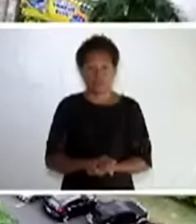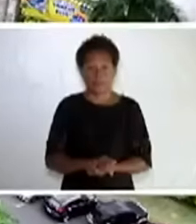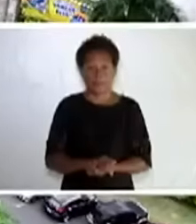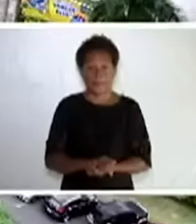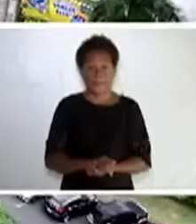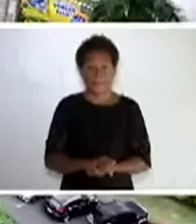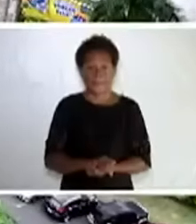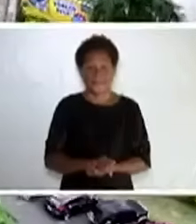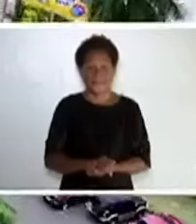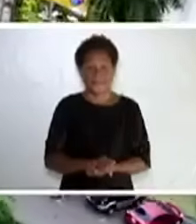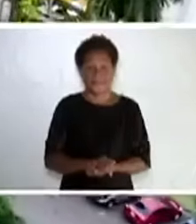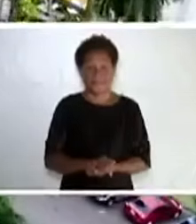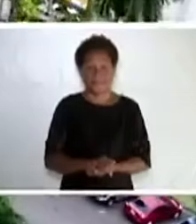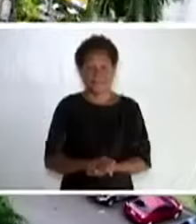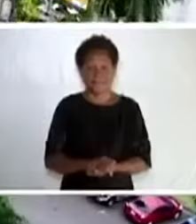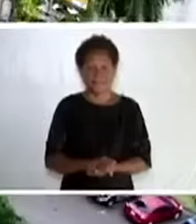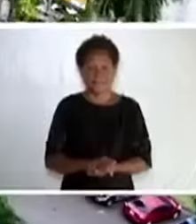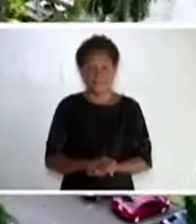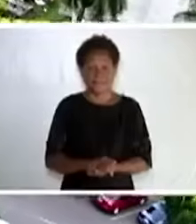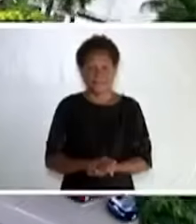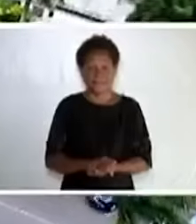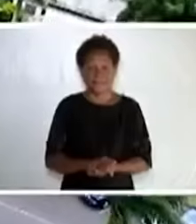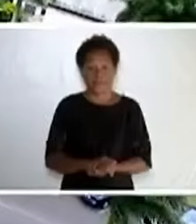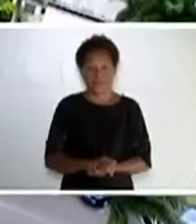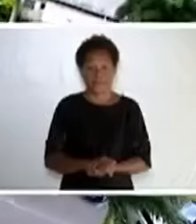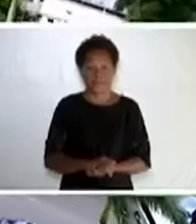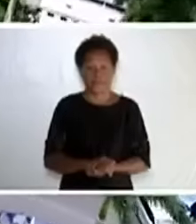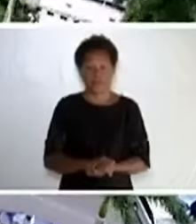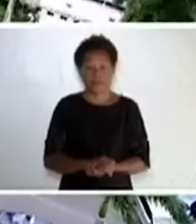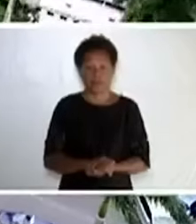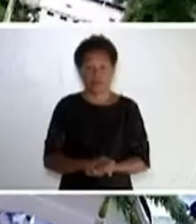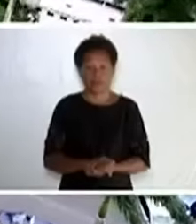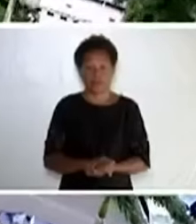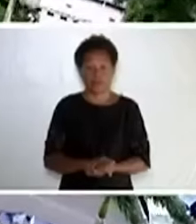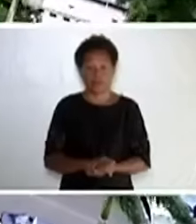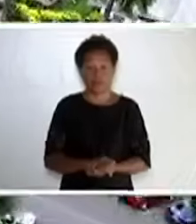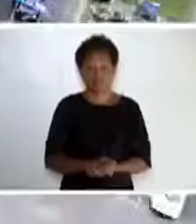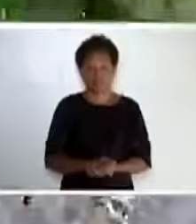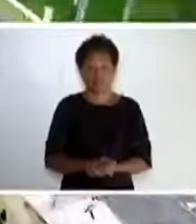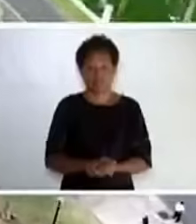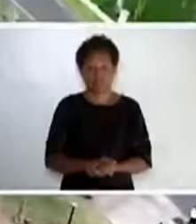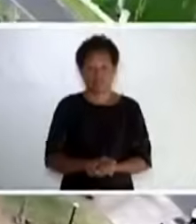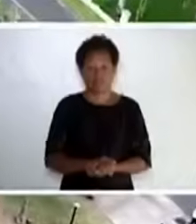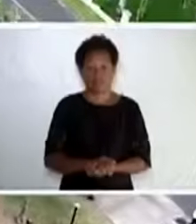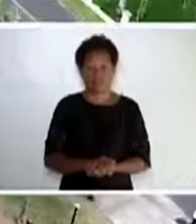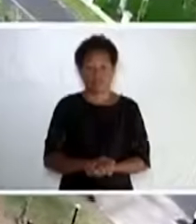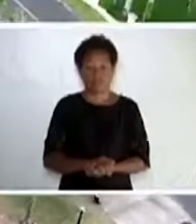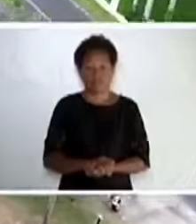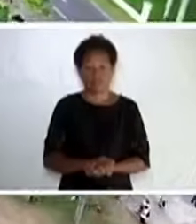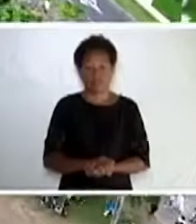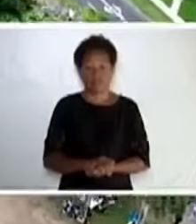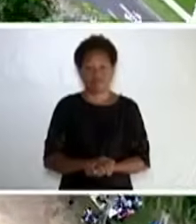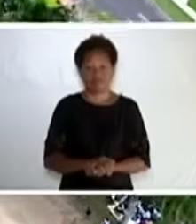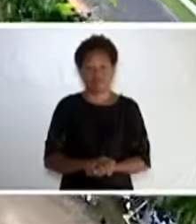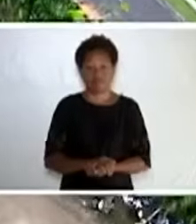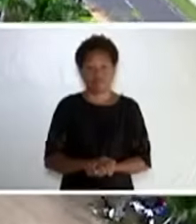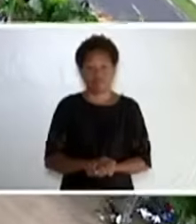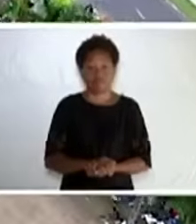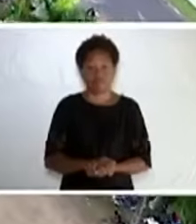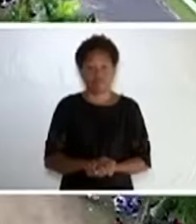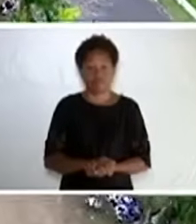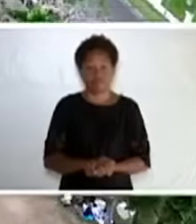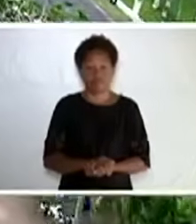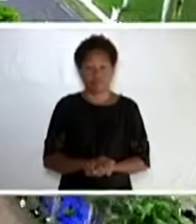अपनी जान दी, उनके प्रति हम अपनी श्रद्धांजलि अर्पित करते हैं। पॉपी अप्रैल वीक था, उसमें भी आपने दिल खोल कर योगदान दिया। इसके